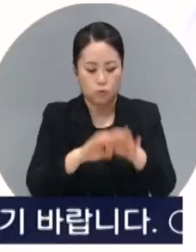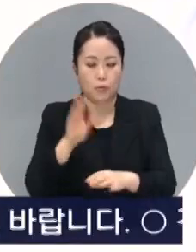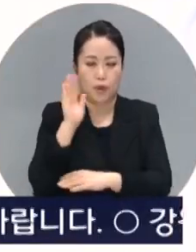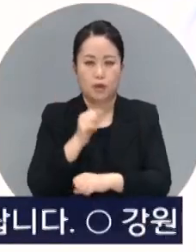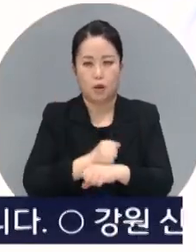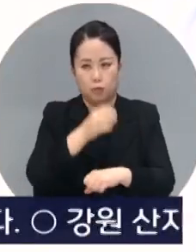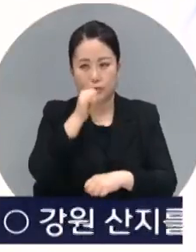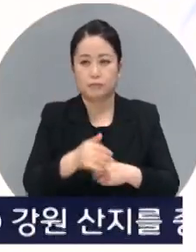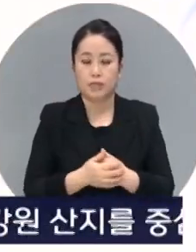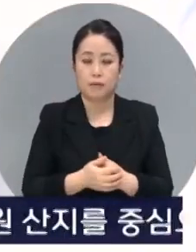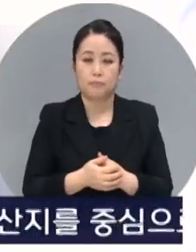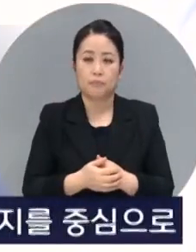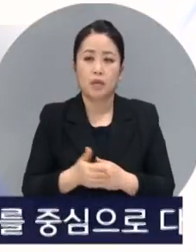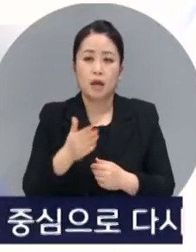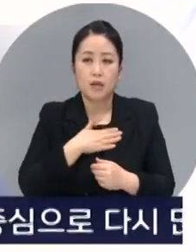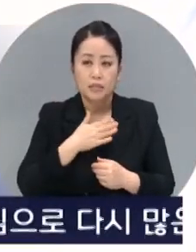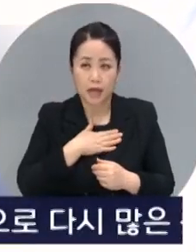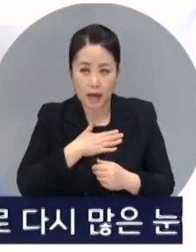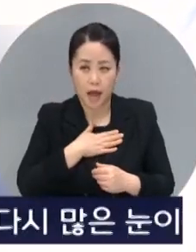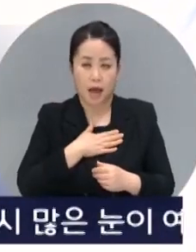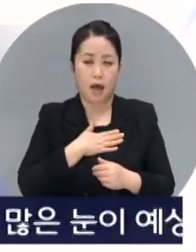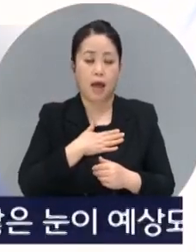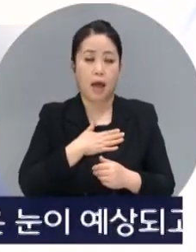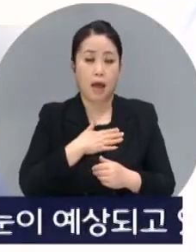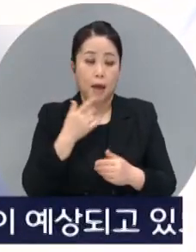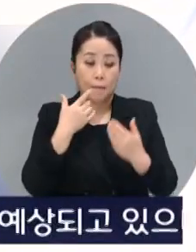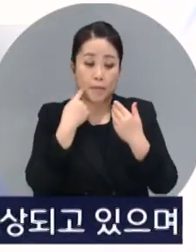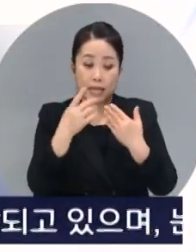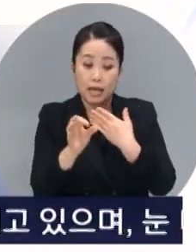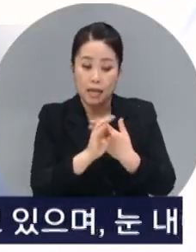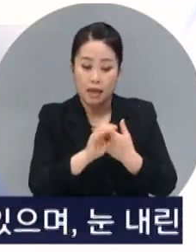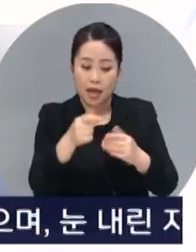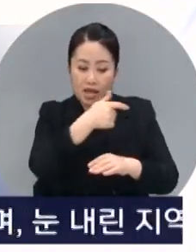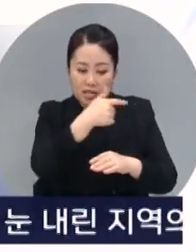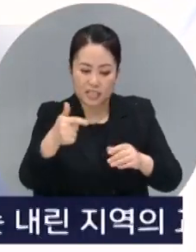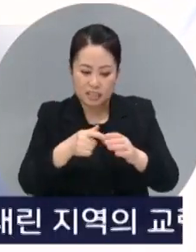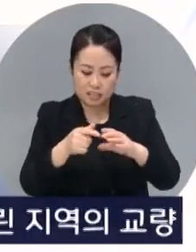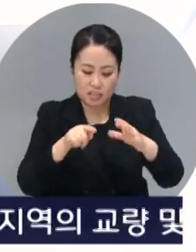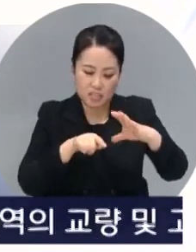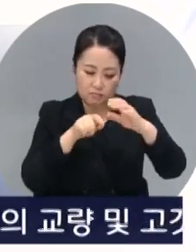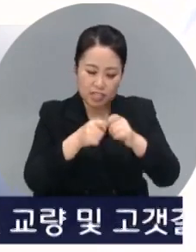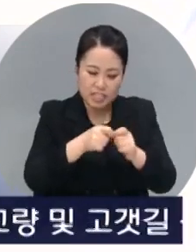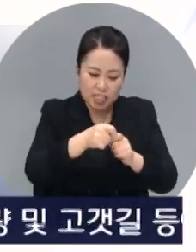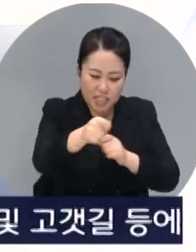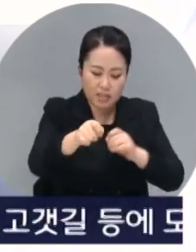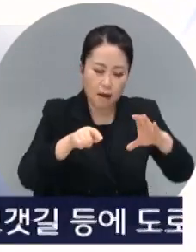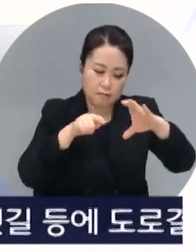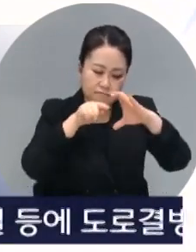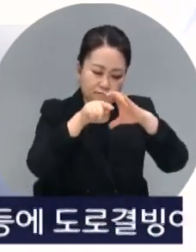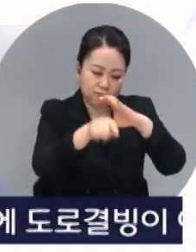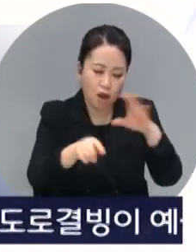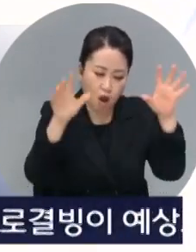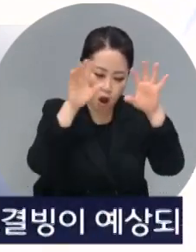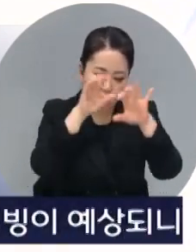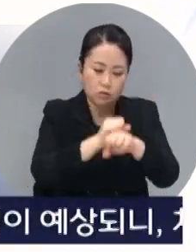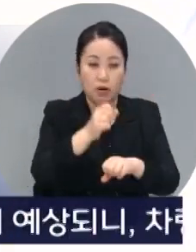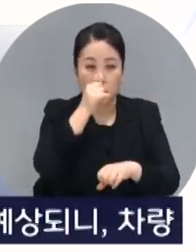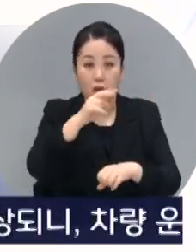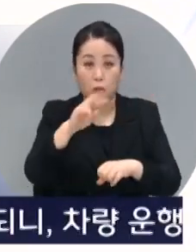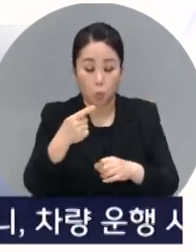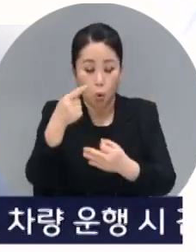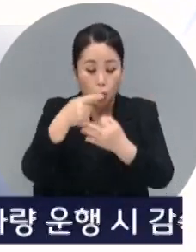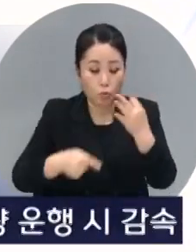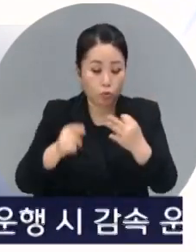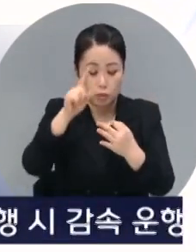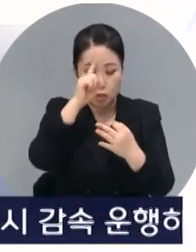제 인생이 긴 칠흑 같은 터널에 들어가더라도 우리 윤석열 정부가 성공하고